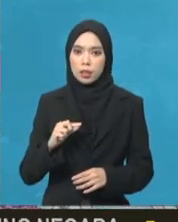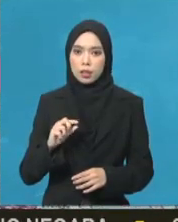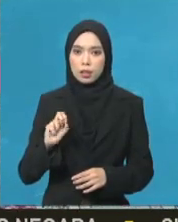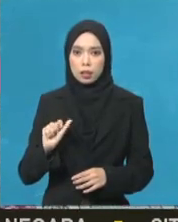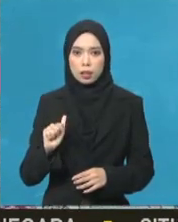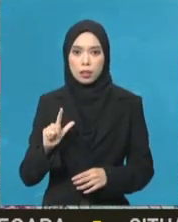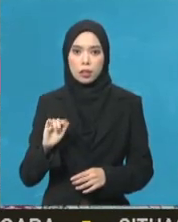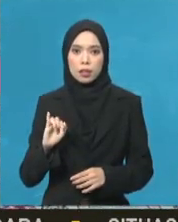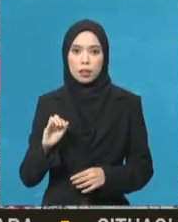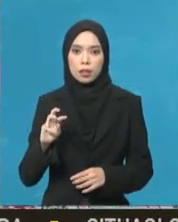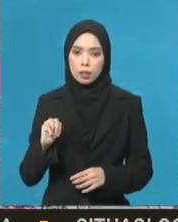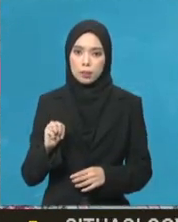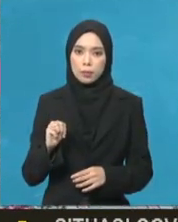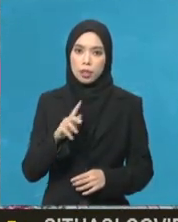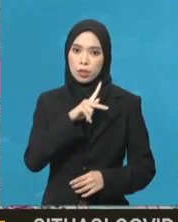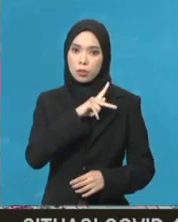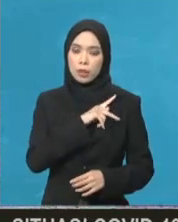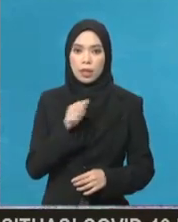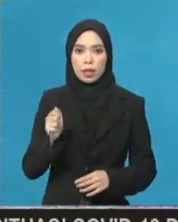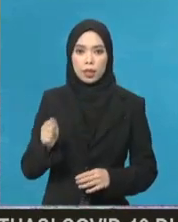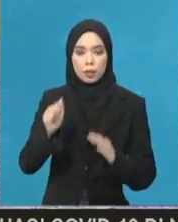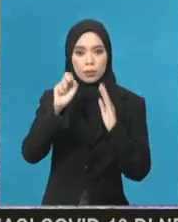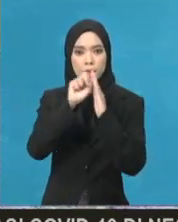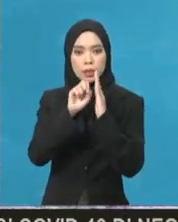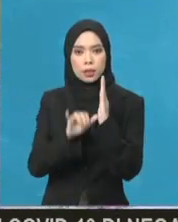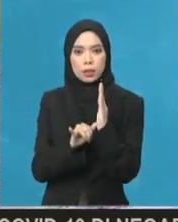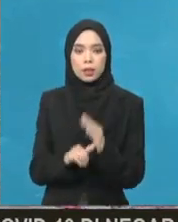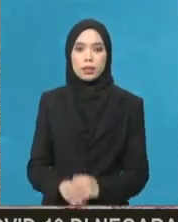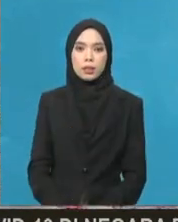haji besar ketua Hakim sorry i